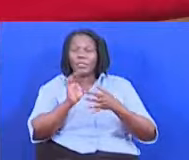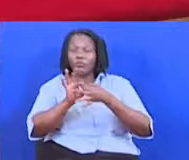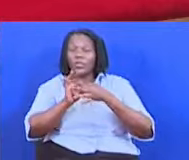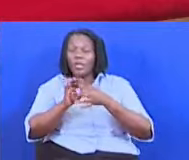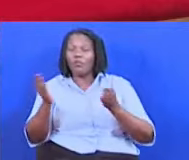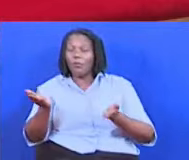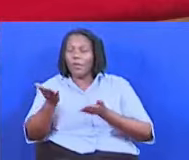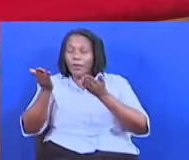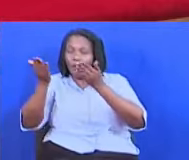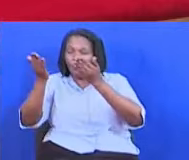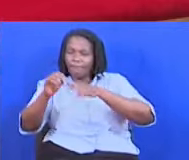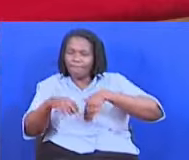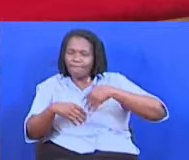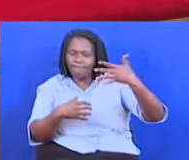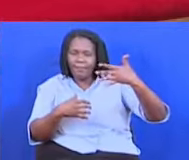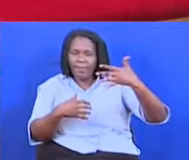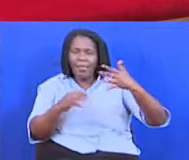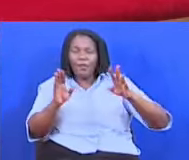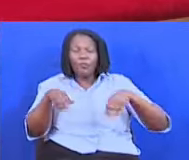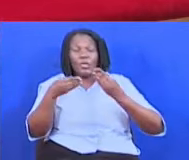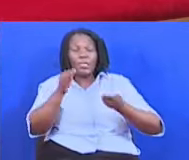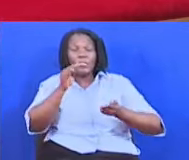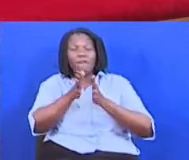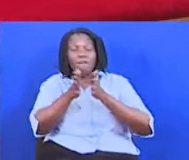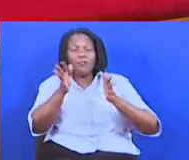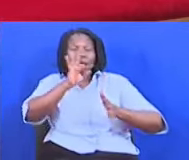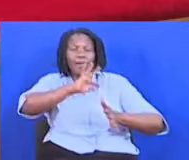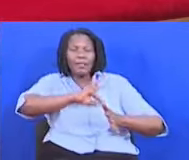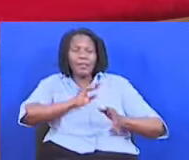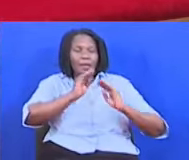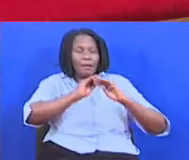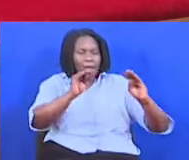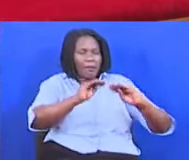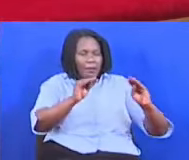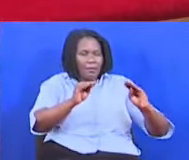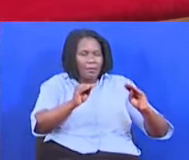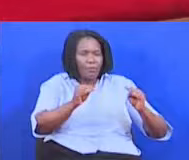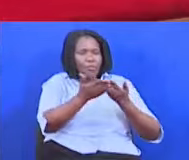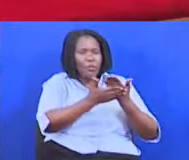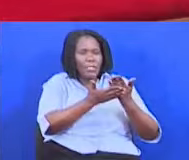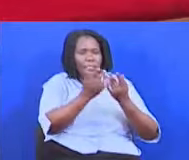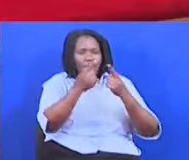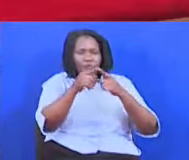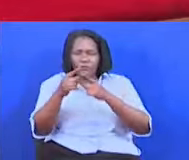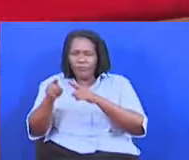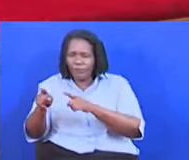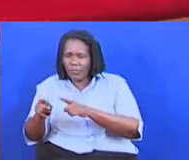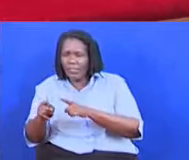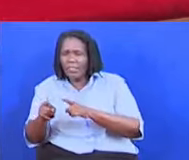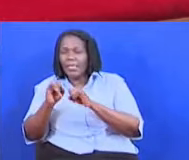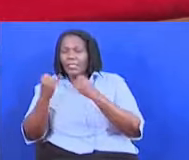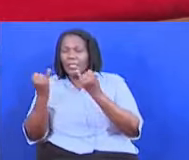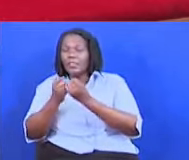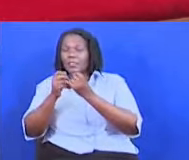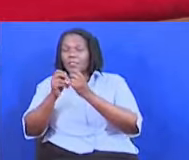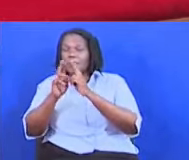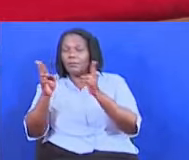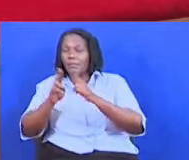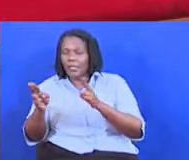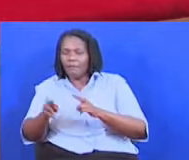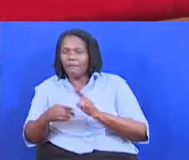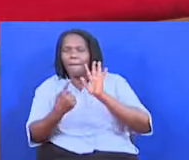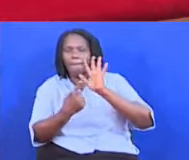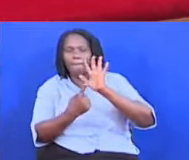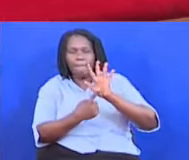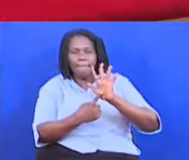kimaendeleo, kuongeza fursa za ajira na elimu kwa Watanzania katika nchi mbalimbali na mashirika ya kimataifa, kuimarisha